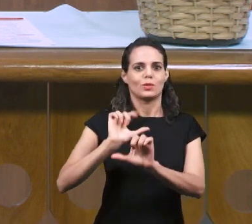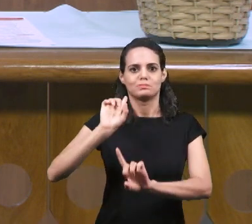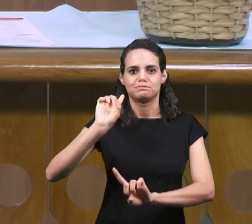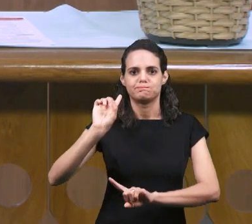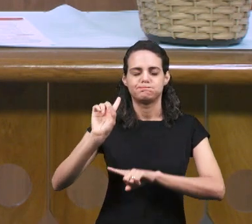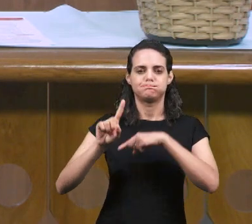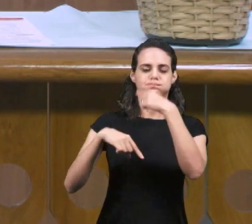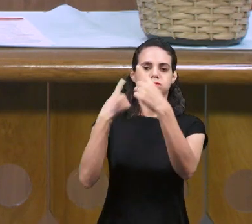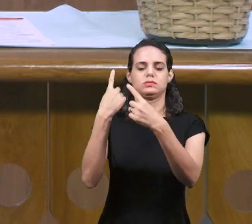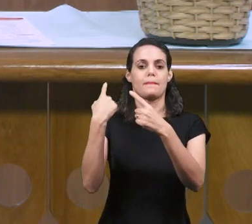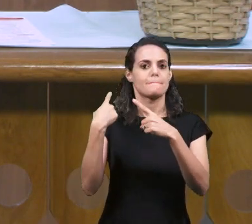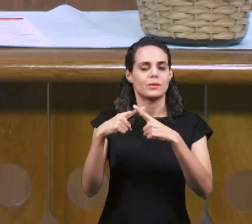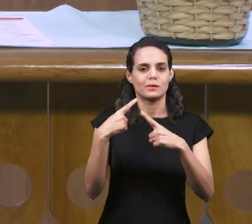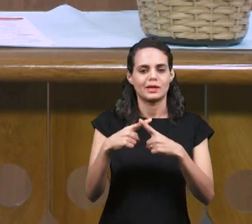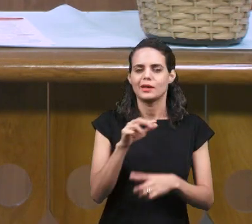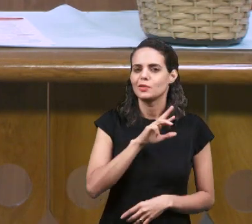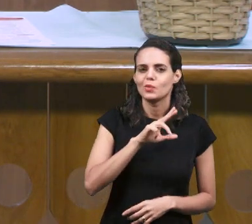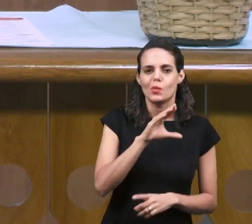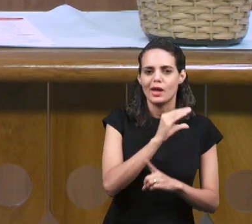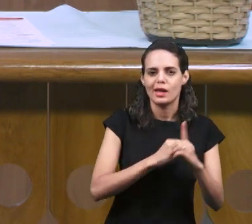un culte liturgique